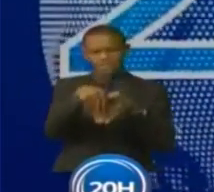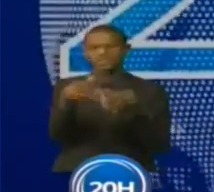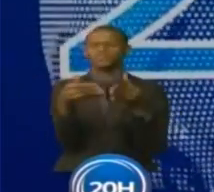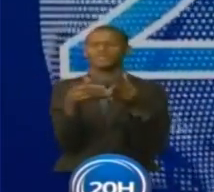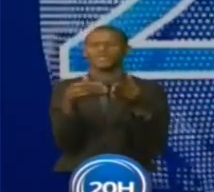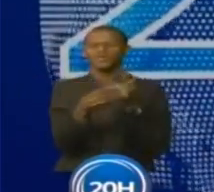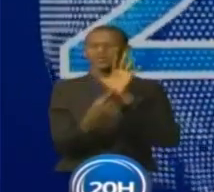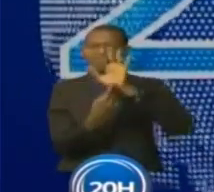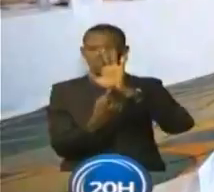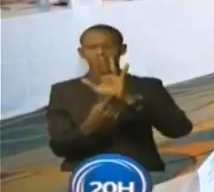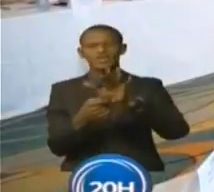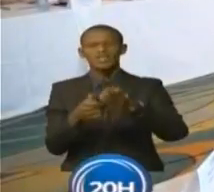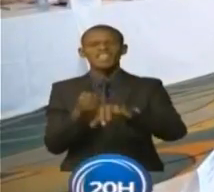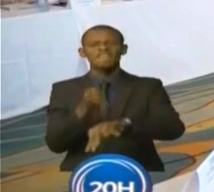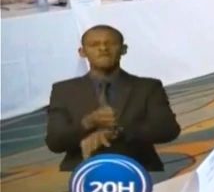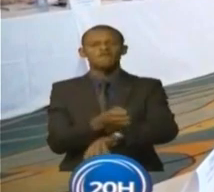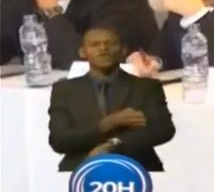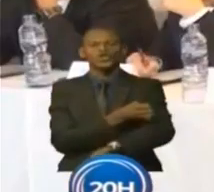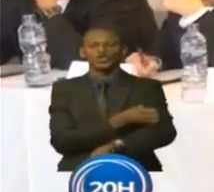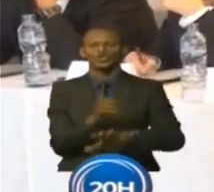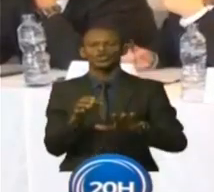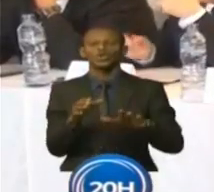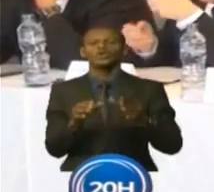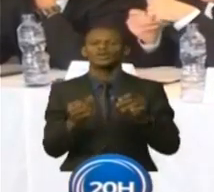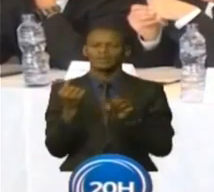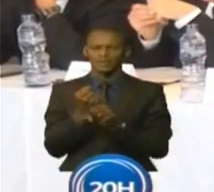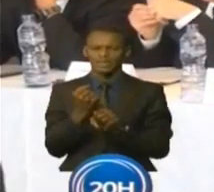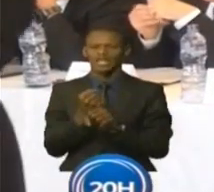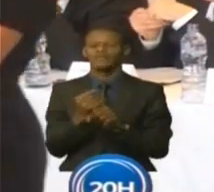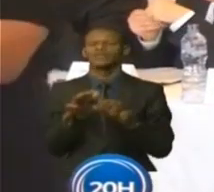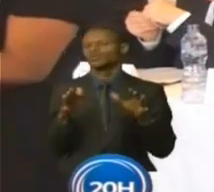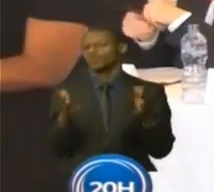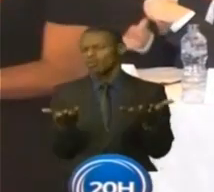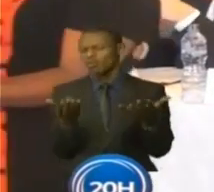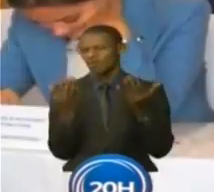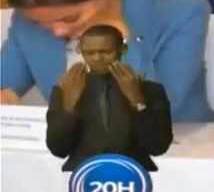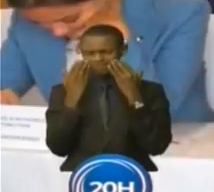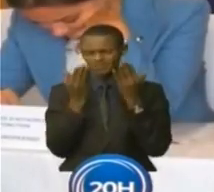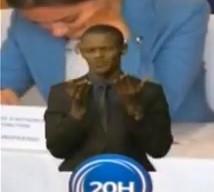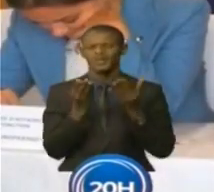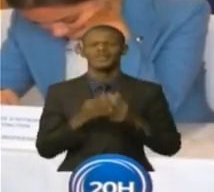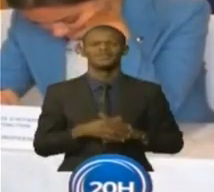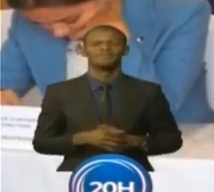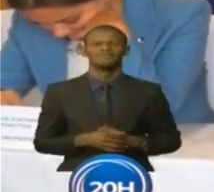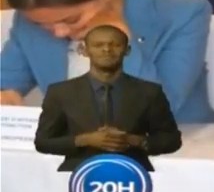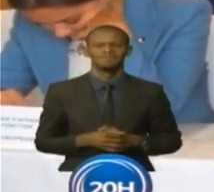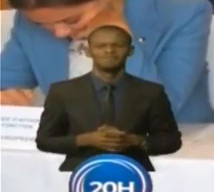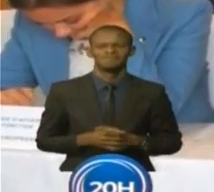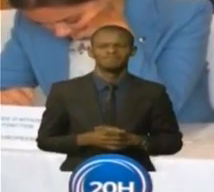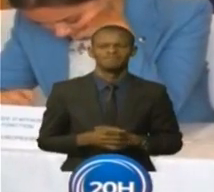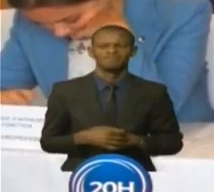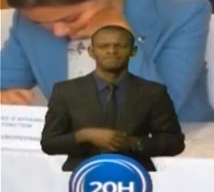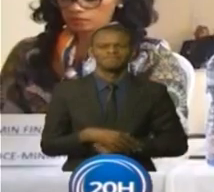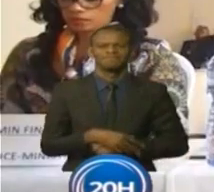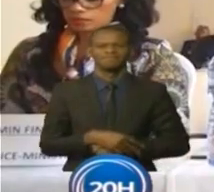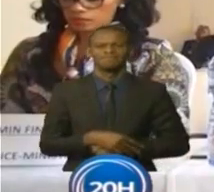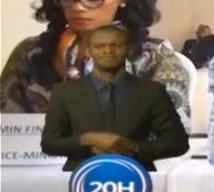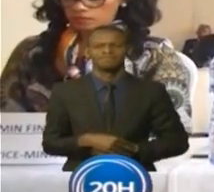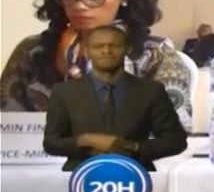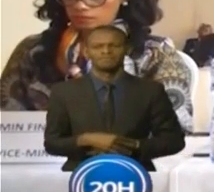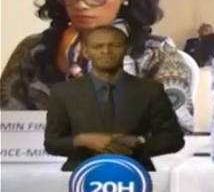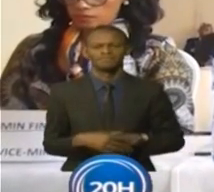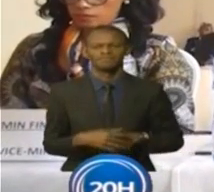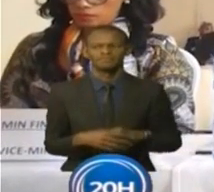Regardez. Les finances publiques sont pratiquement la colonne vertébrale de toute politique de développement. Depuis deux ans, plusieurs réformes ont été